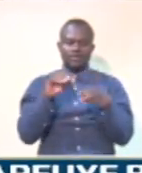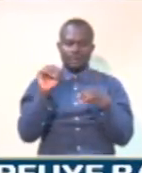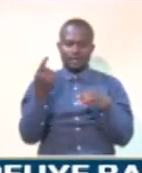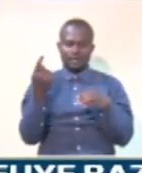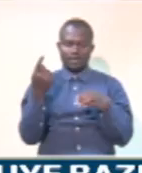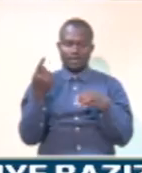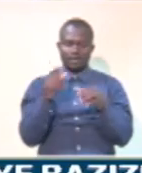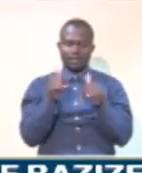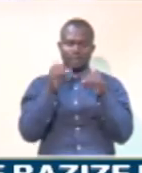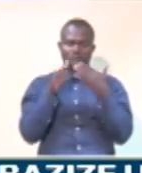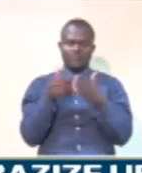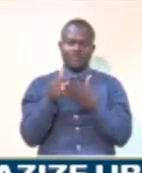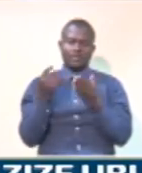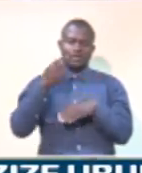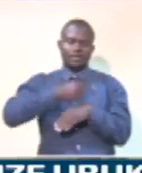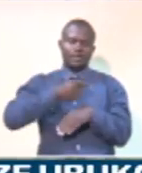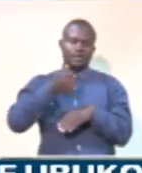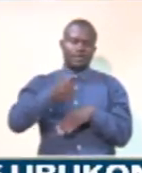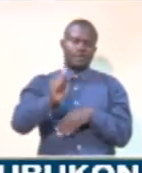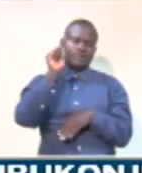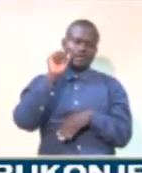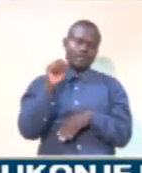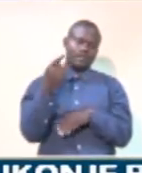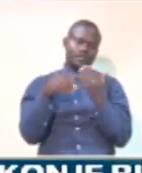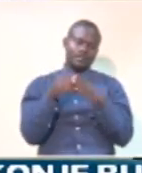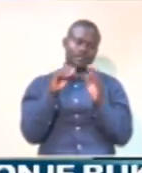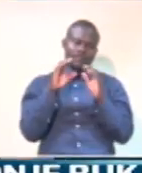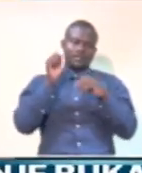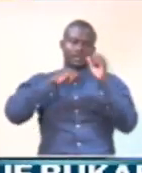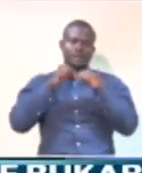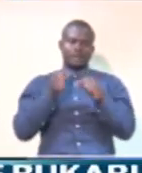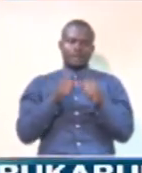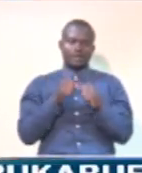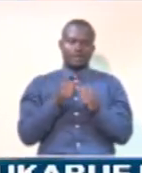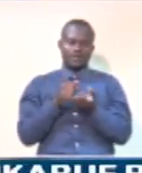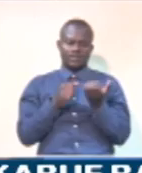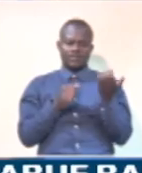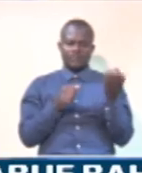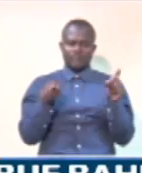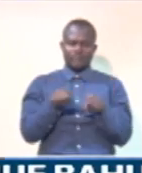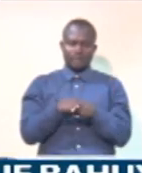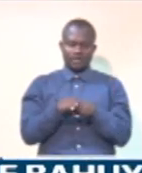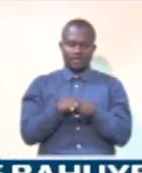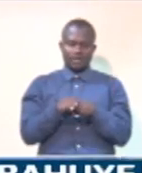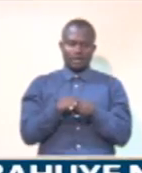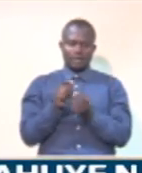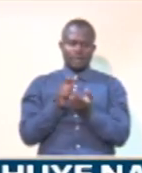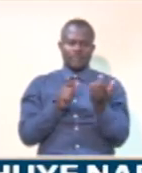cy'ambere yakinwe ku munsi wayo wa mbere mu makipe ahatanira igikombe kimwe no mu makipe